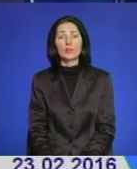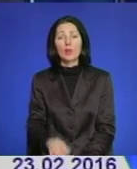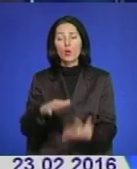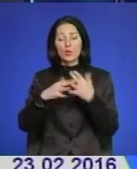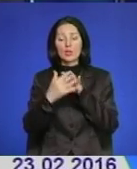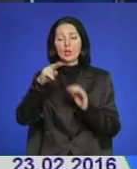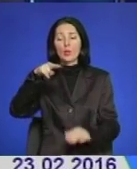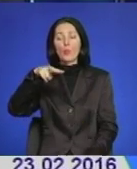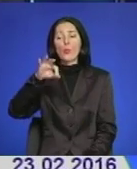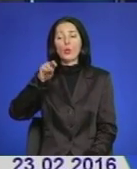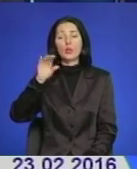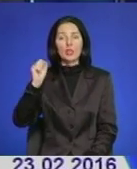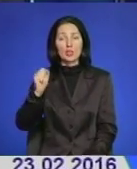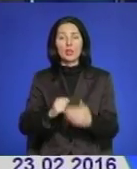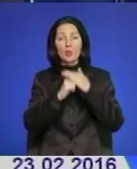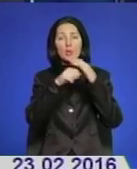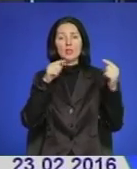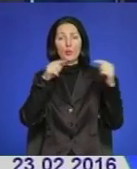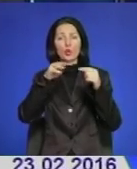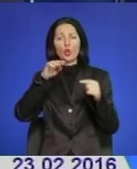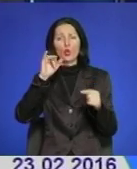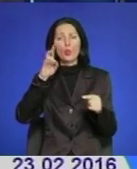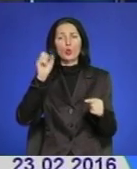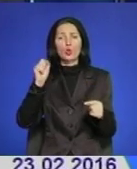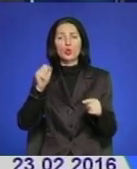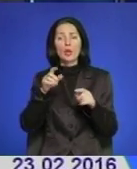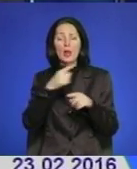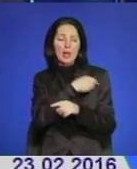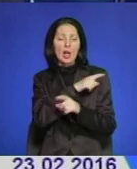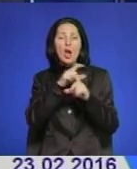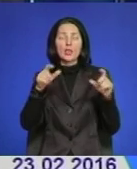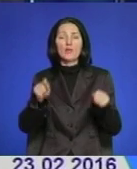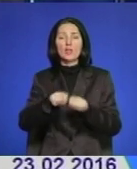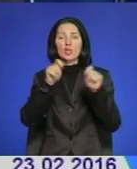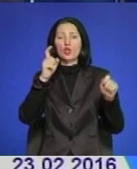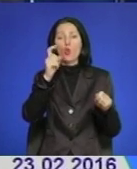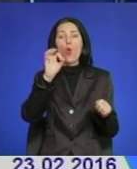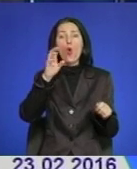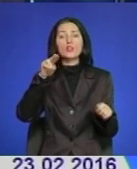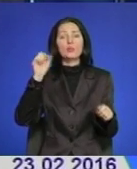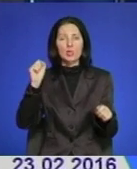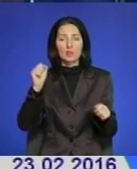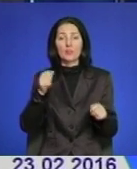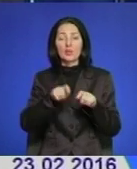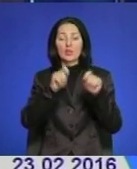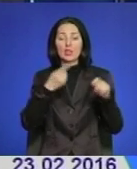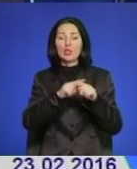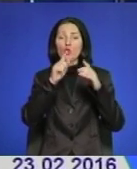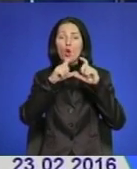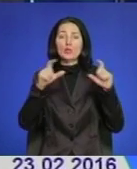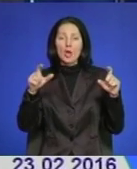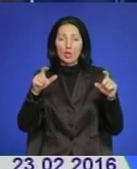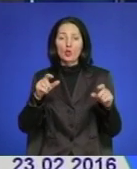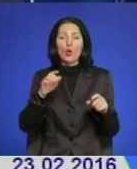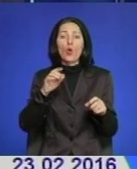У селі Плотича на базі протитуберкульозної лікарні відкриють хоспіс. Відкриття цього закладу голова обласної ради Віктор Овчарук лобіював 7 років.